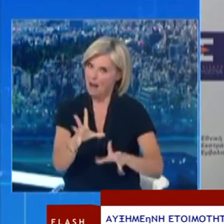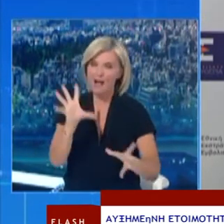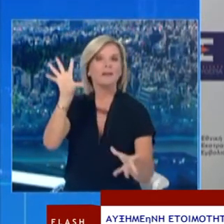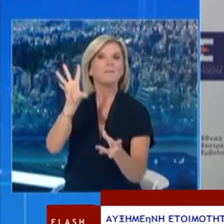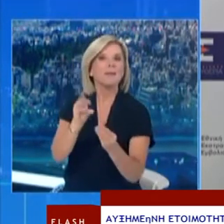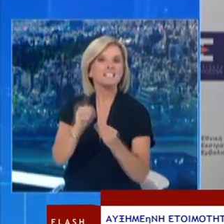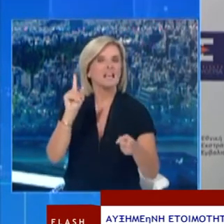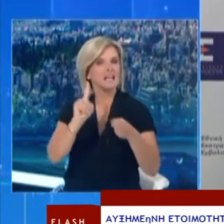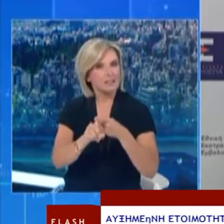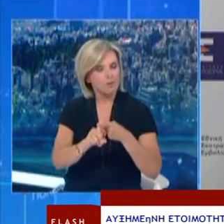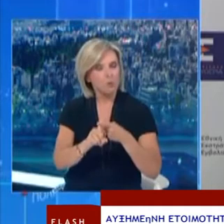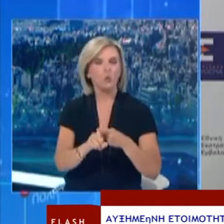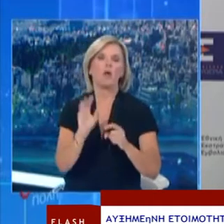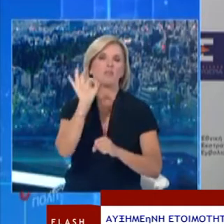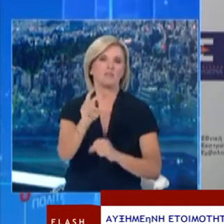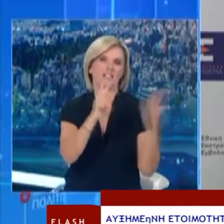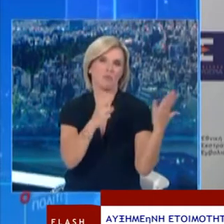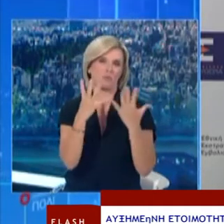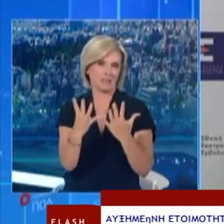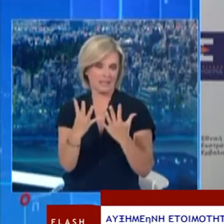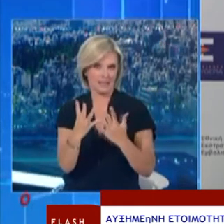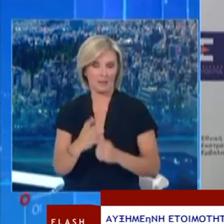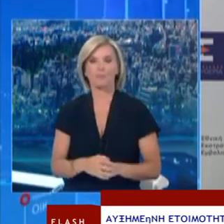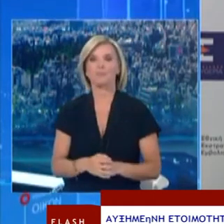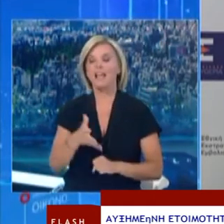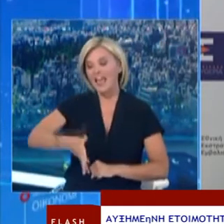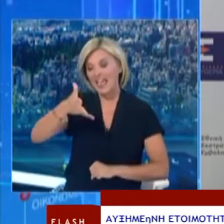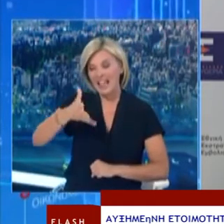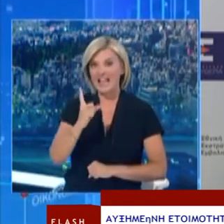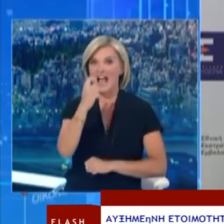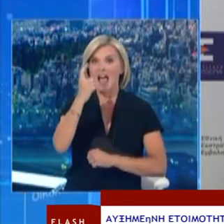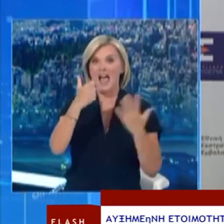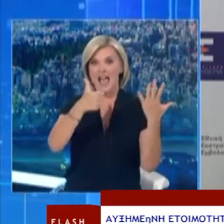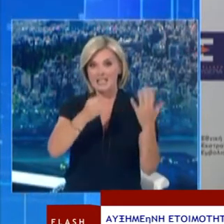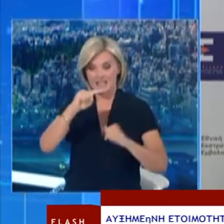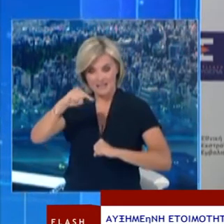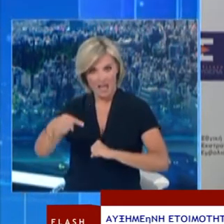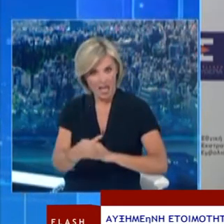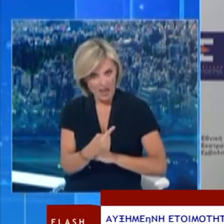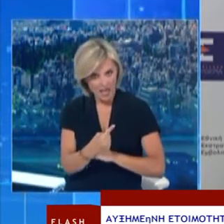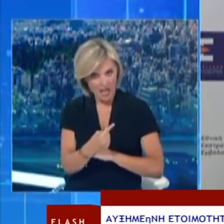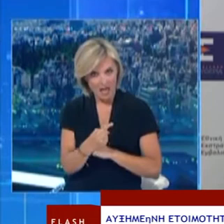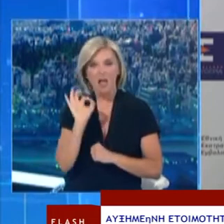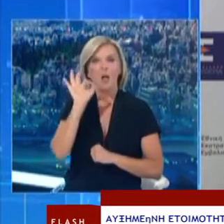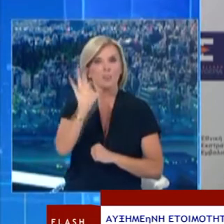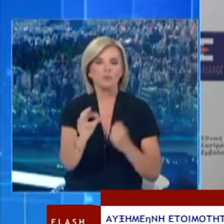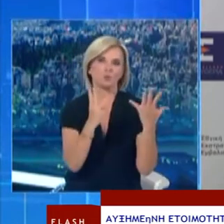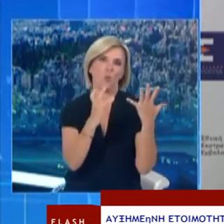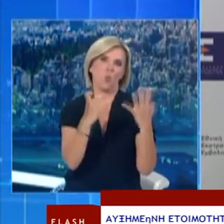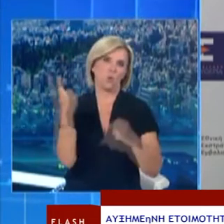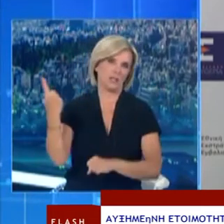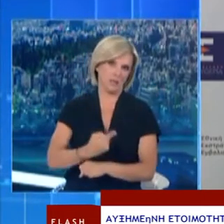78,4%. Η ηλικιακή ομάδα 65-69, το 79% έχει ήδη εμβολιαστεί και με τα ραντεβού θα ανέλθει στο 80%.